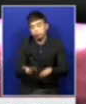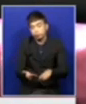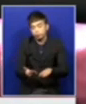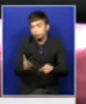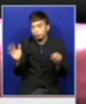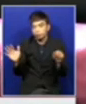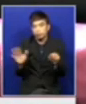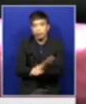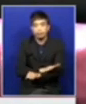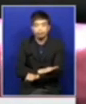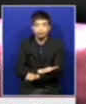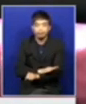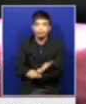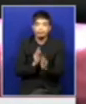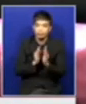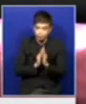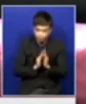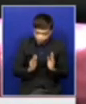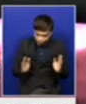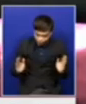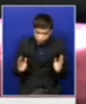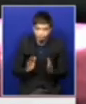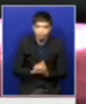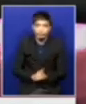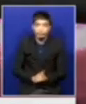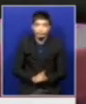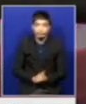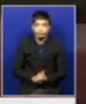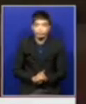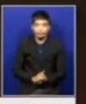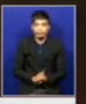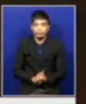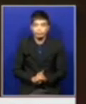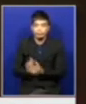านค่ะ ขอบคุณครับต่อไปเชิญคุณ